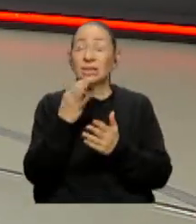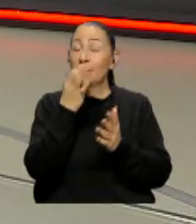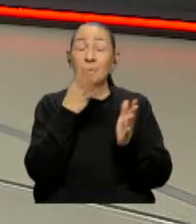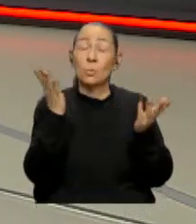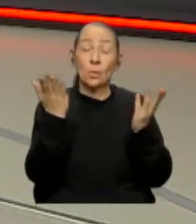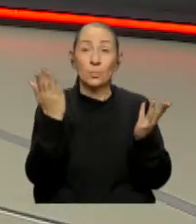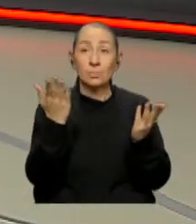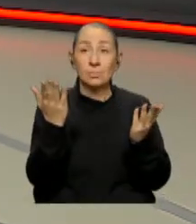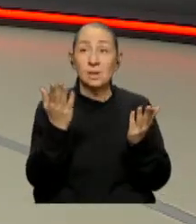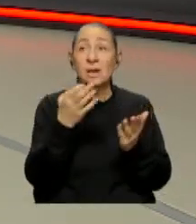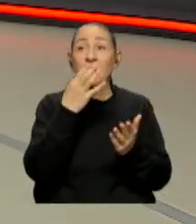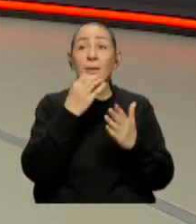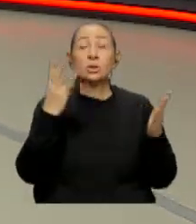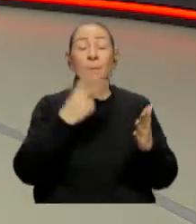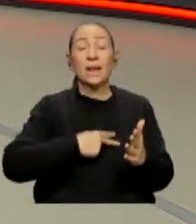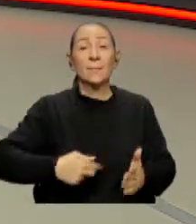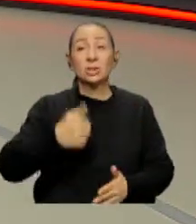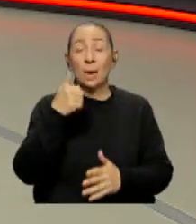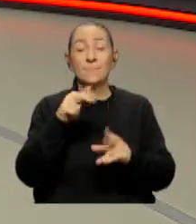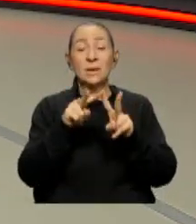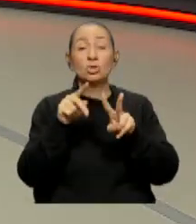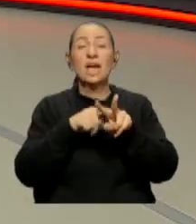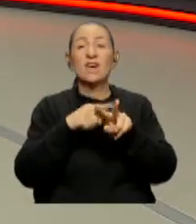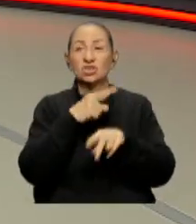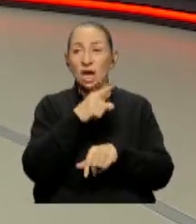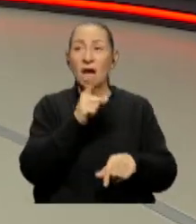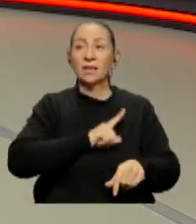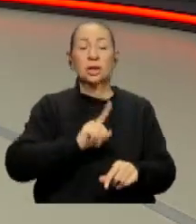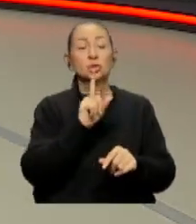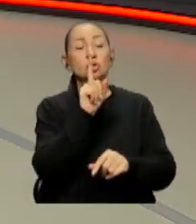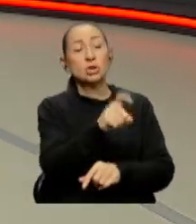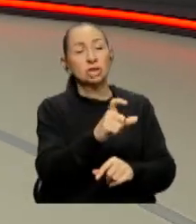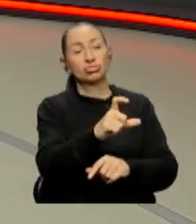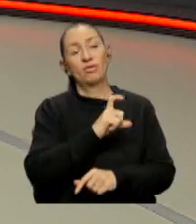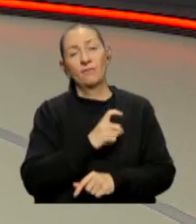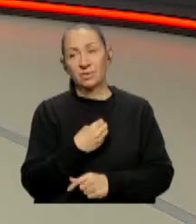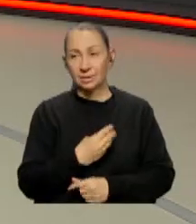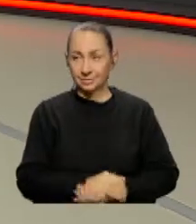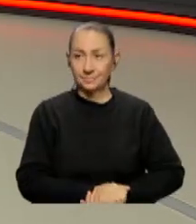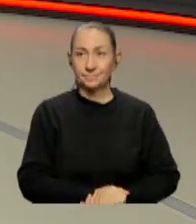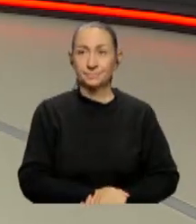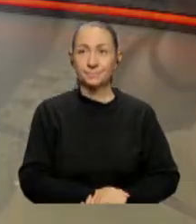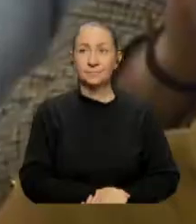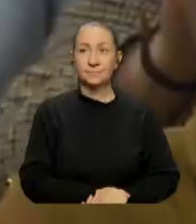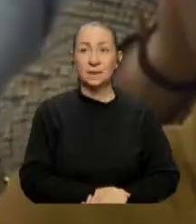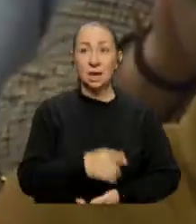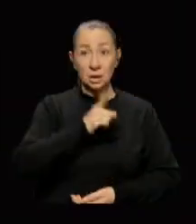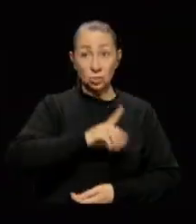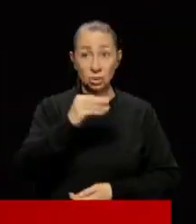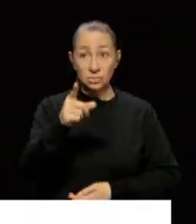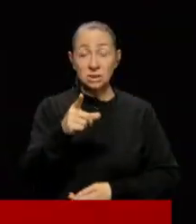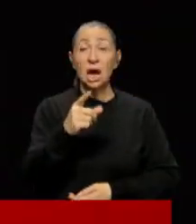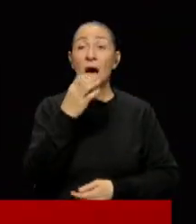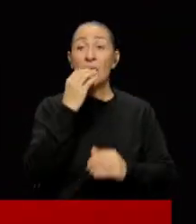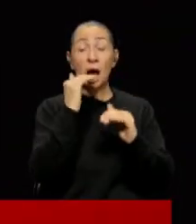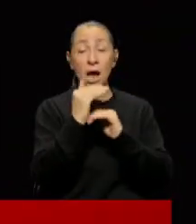bilmiyorum. Ankara Büyükşehir Belediye Başkanı Mansur Yavaş adaylık sorusuna cevap verdi. Aday olacak mısınız?